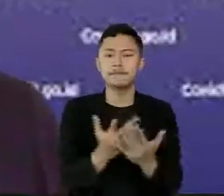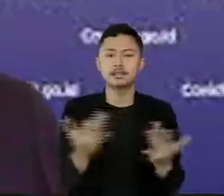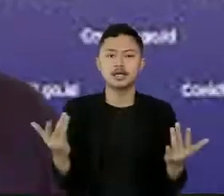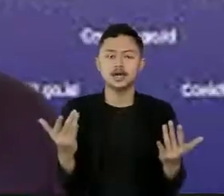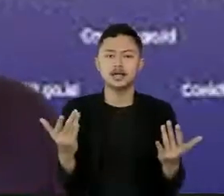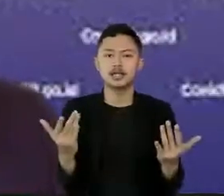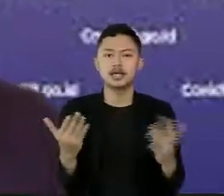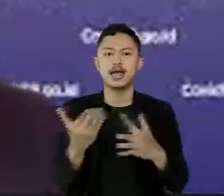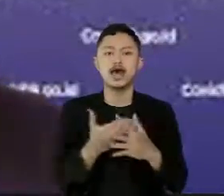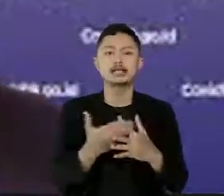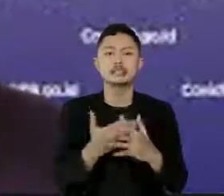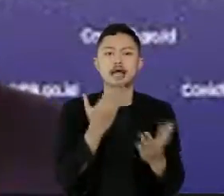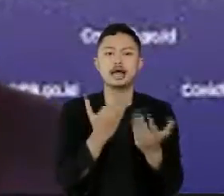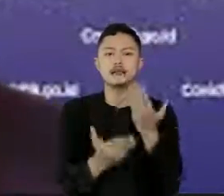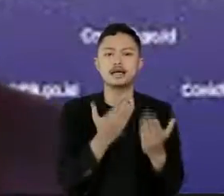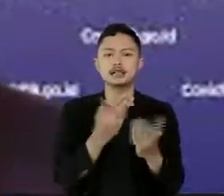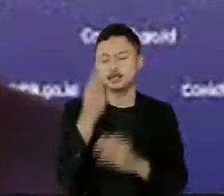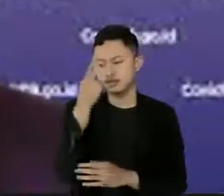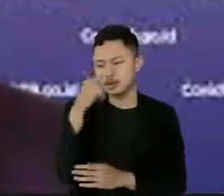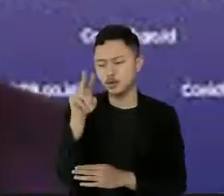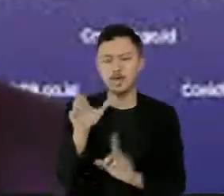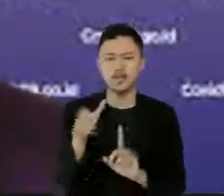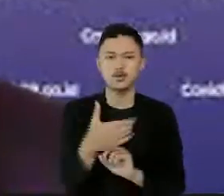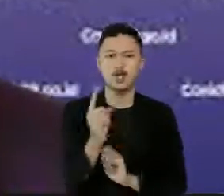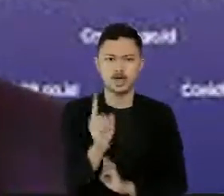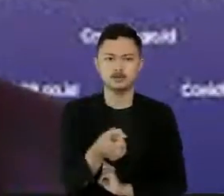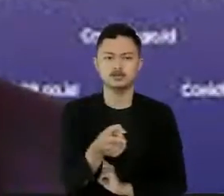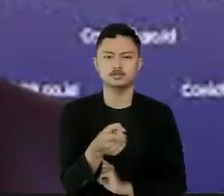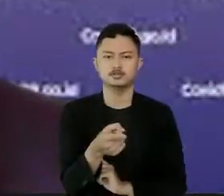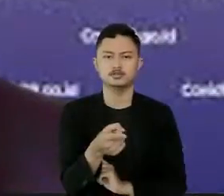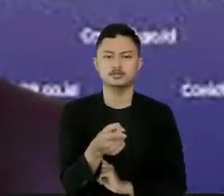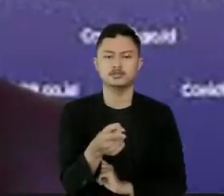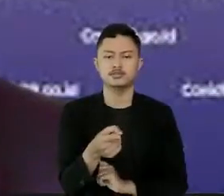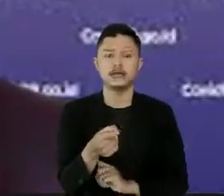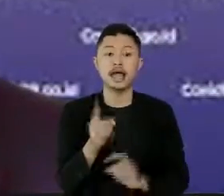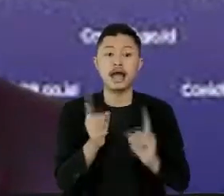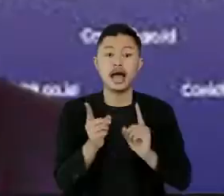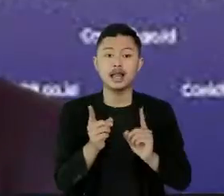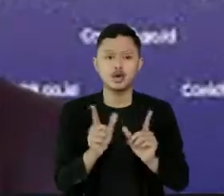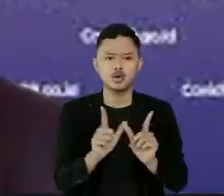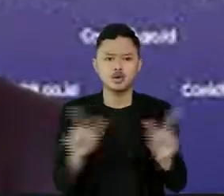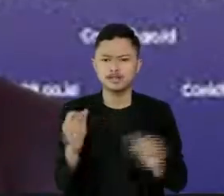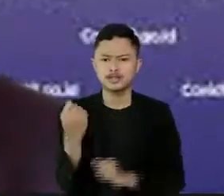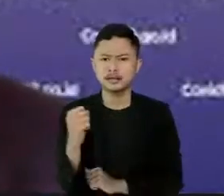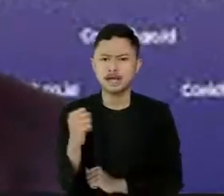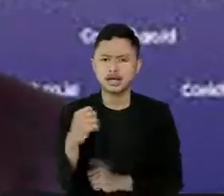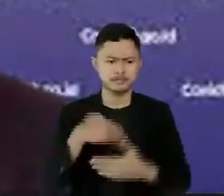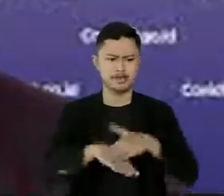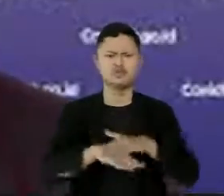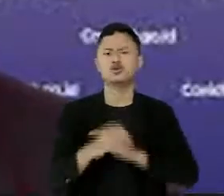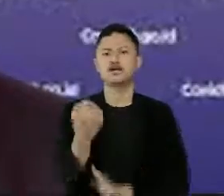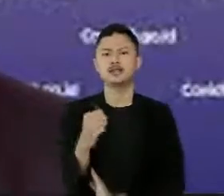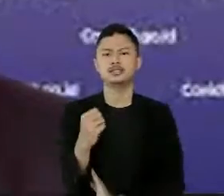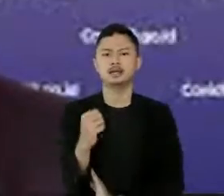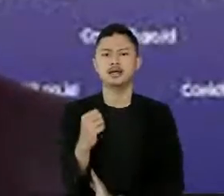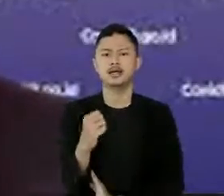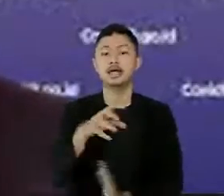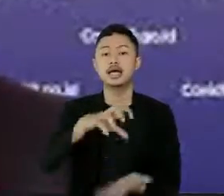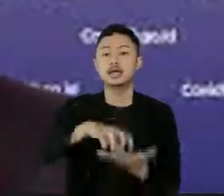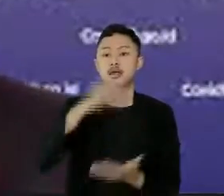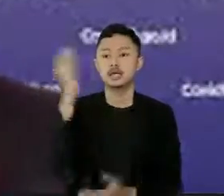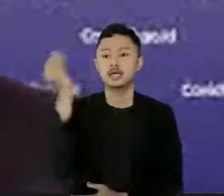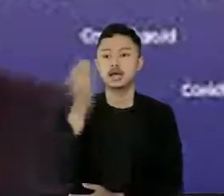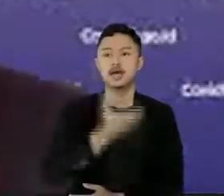masyarakat harus mengakses aplikasi Peduli Lindungi. Nah kalau istilahnya itu nggak lolos ya nggak bisa masuk gitu ke tempat wisata.